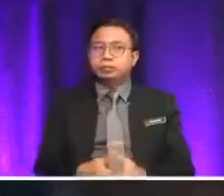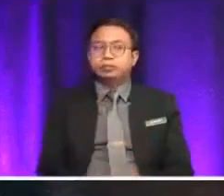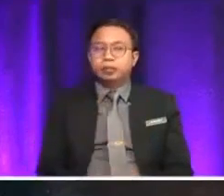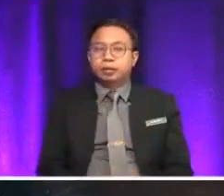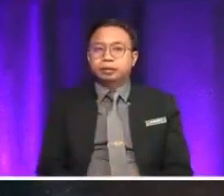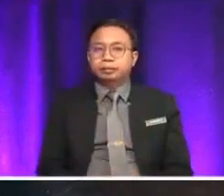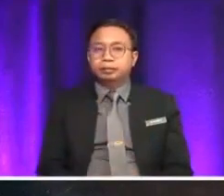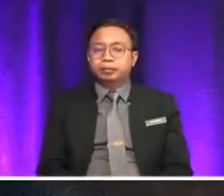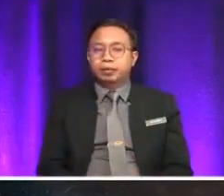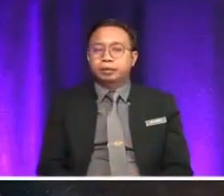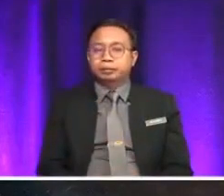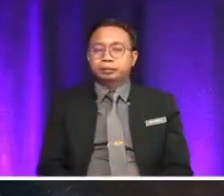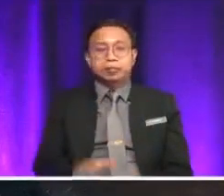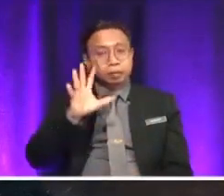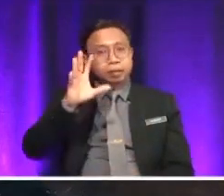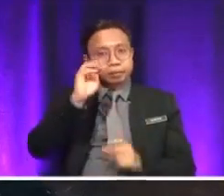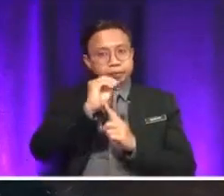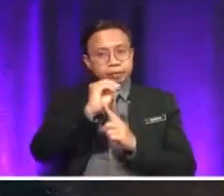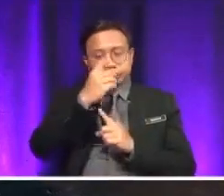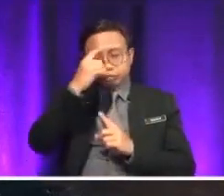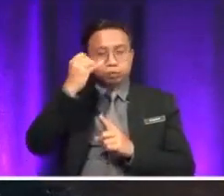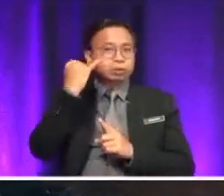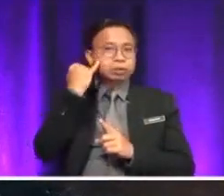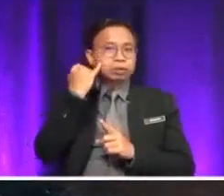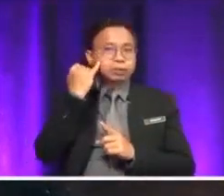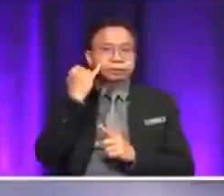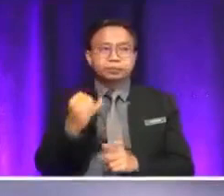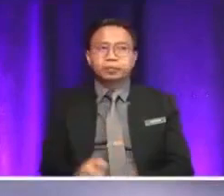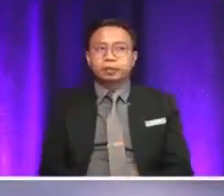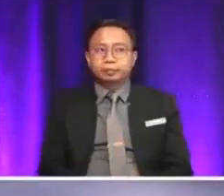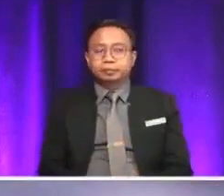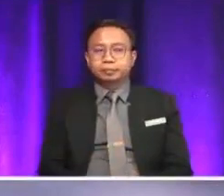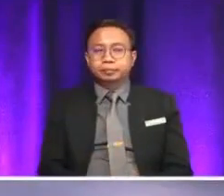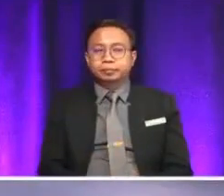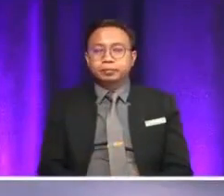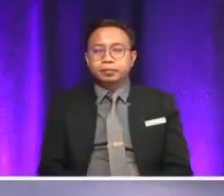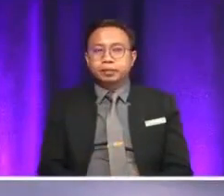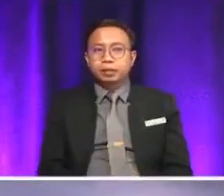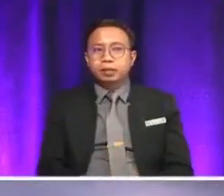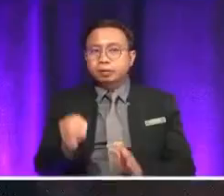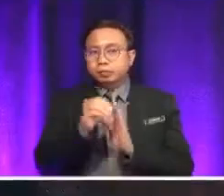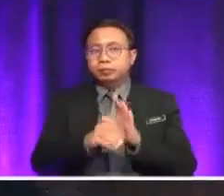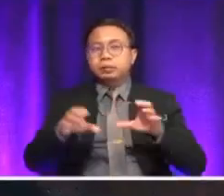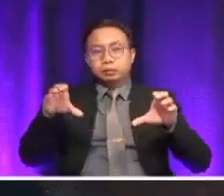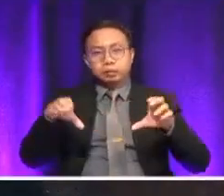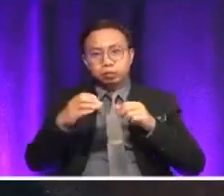Ya, Intan pun 5 markah betul? 5 markah. Okey. Intan pula. Melakukan sukan dan riadah.